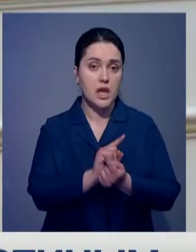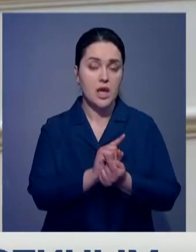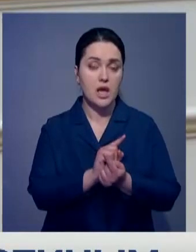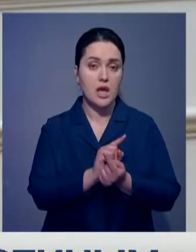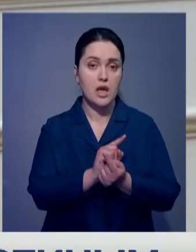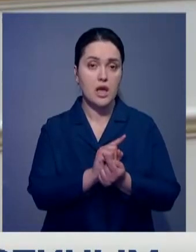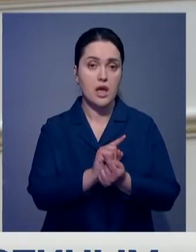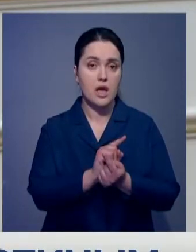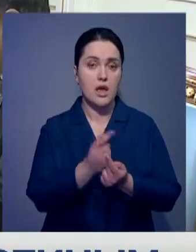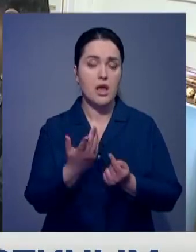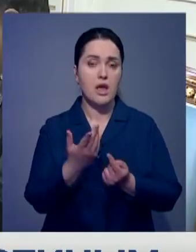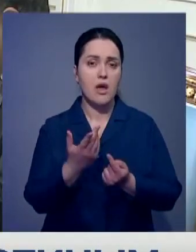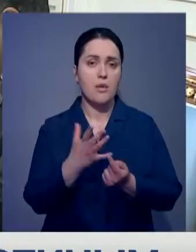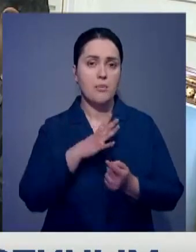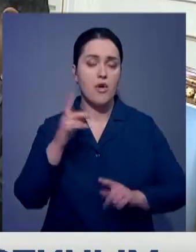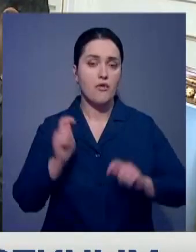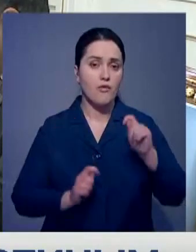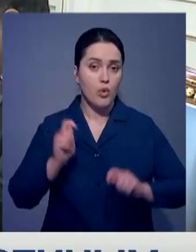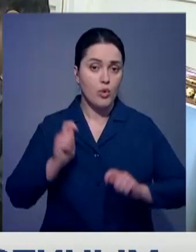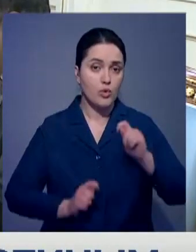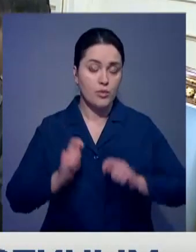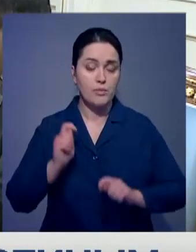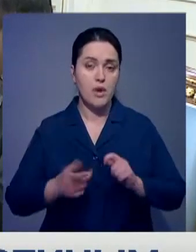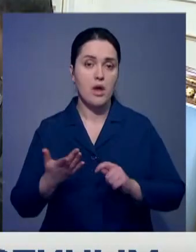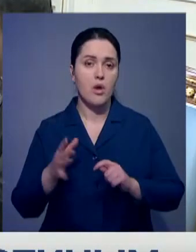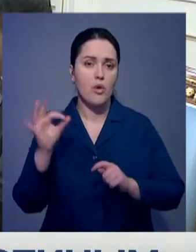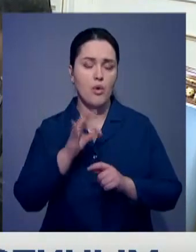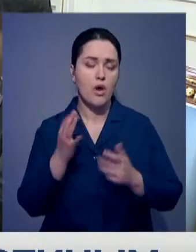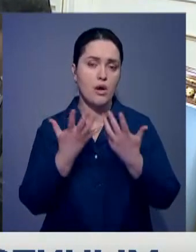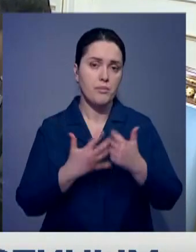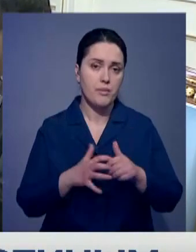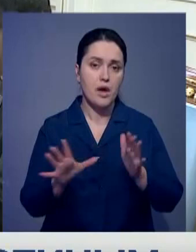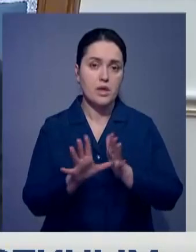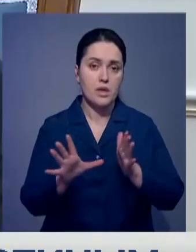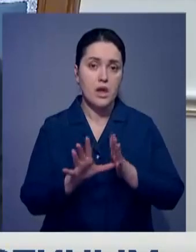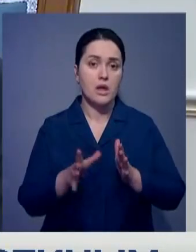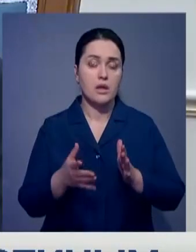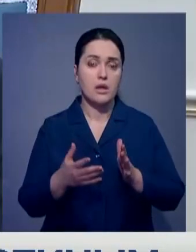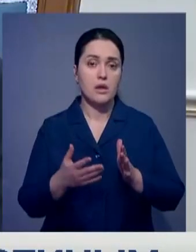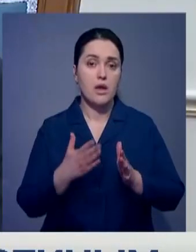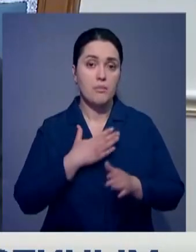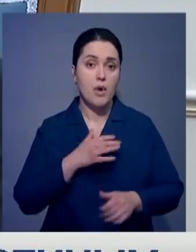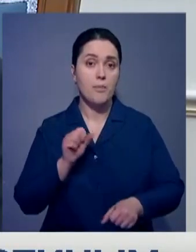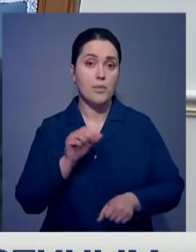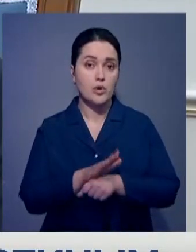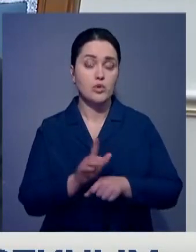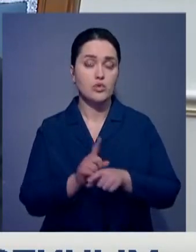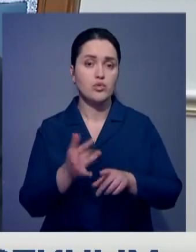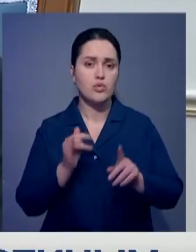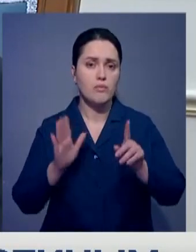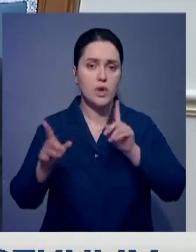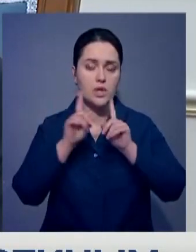по искусственному интеллекту. Вот сейчас каждый год проводится, по моему поручению, конференция, она, думаю,